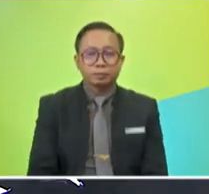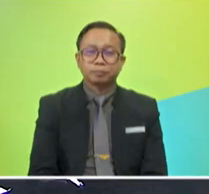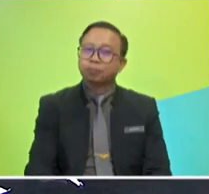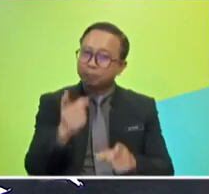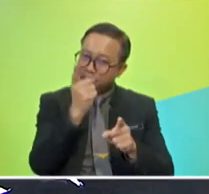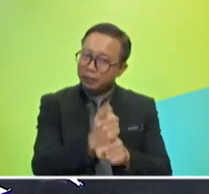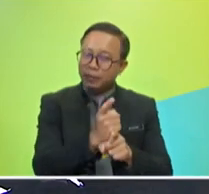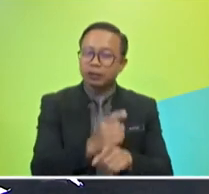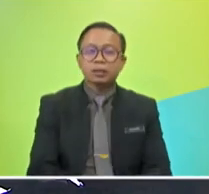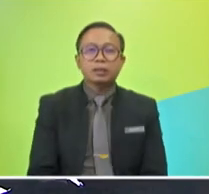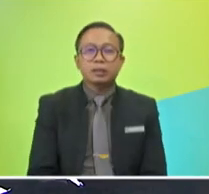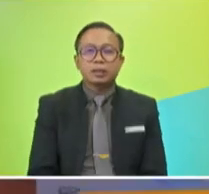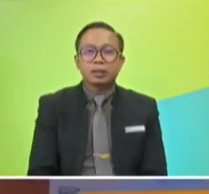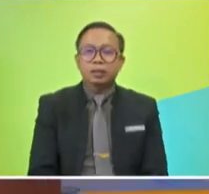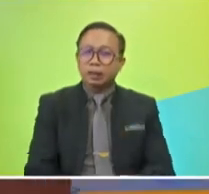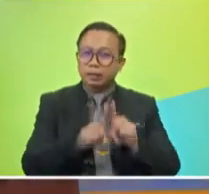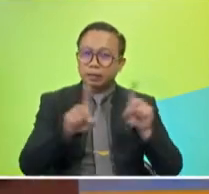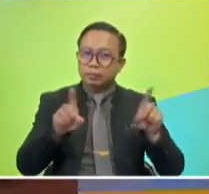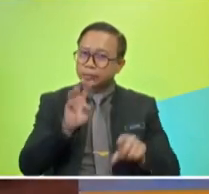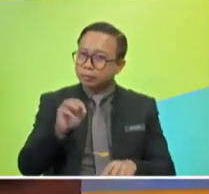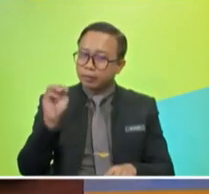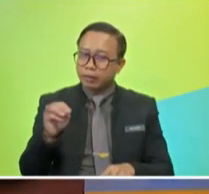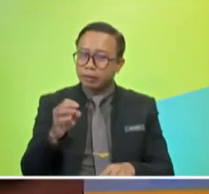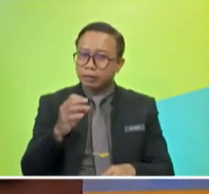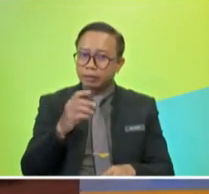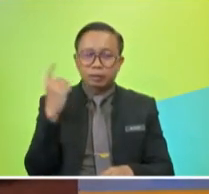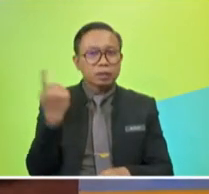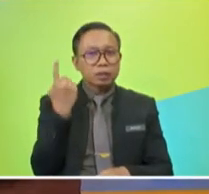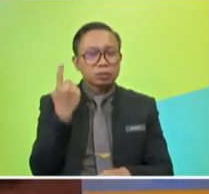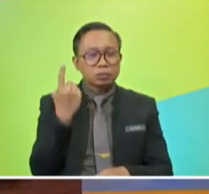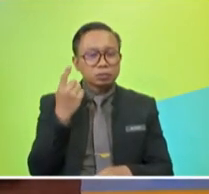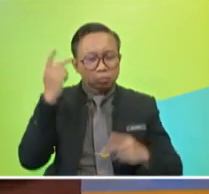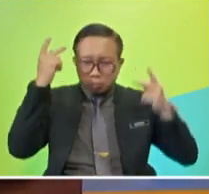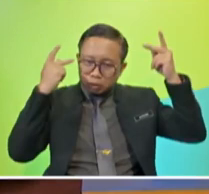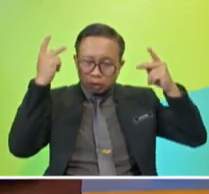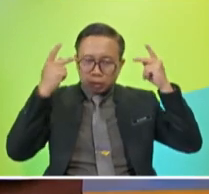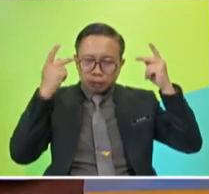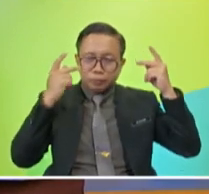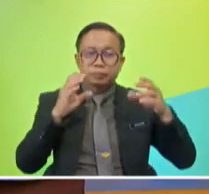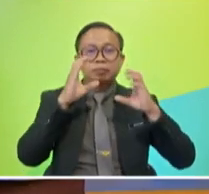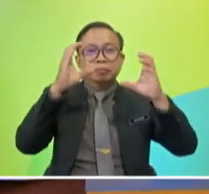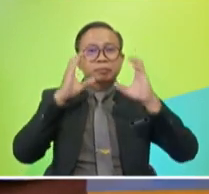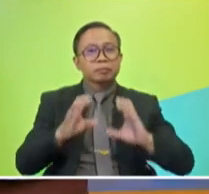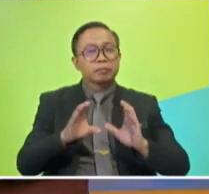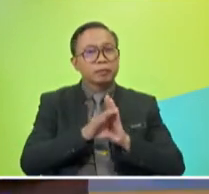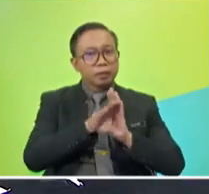tapi murid-murid selalu keliru contoh dan juga